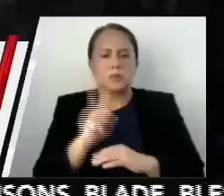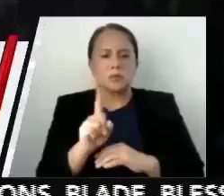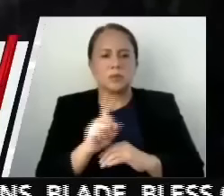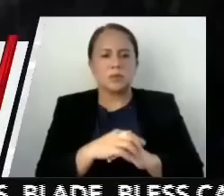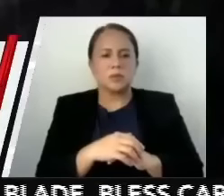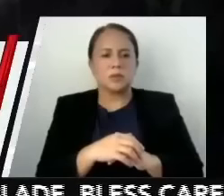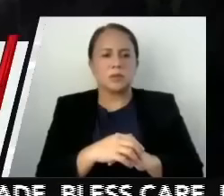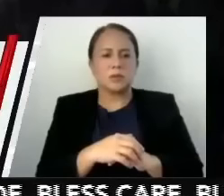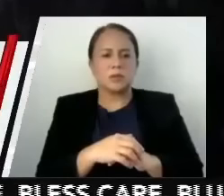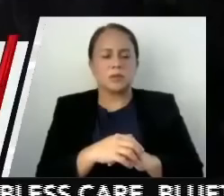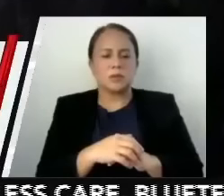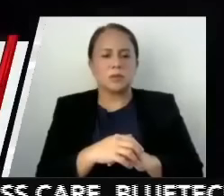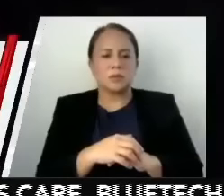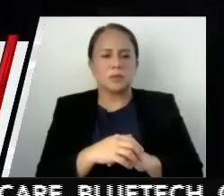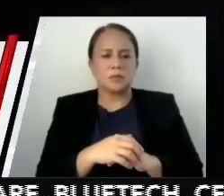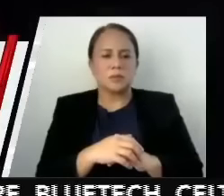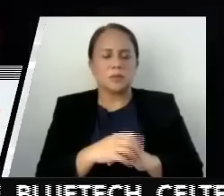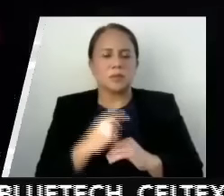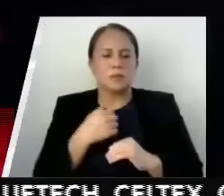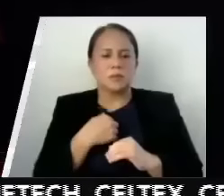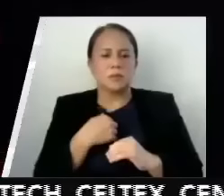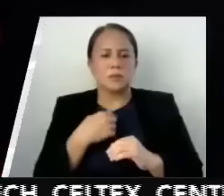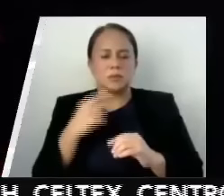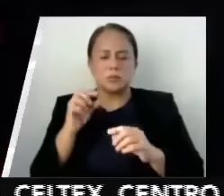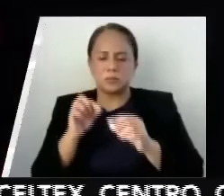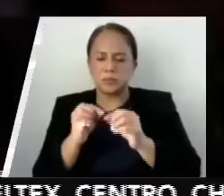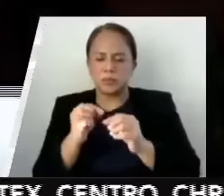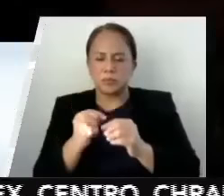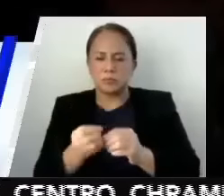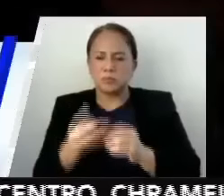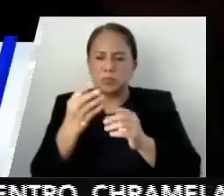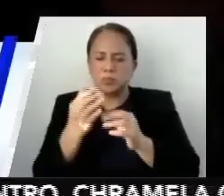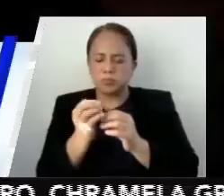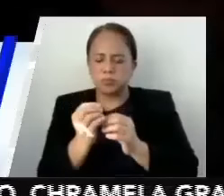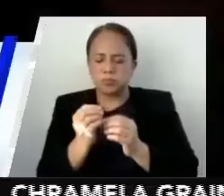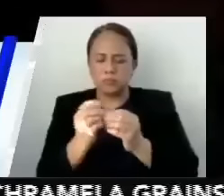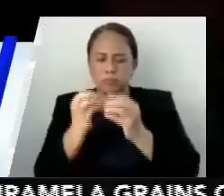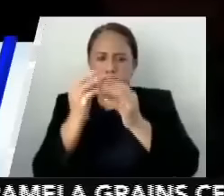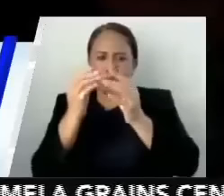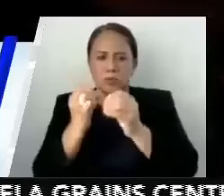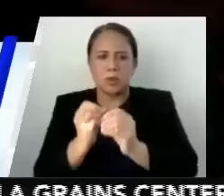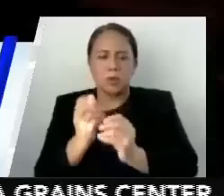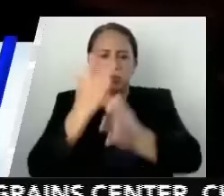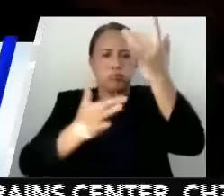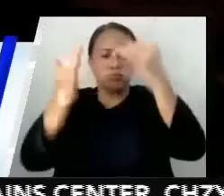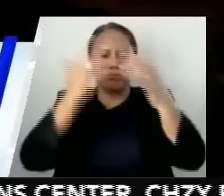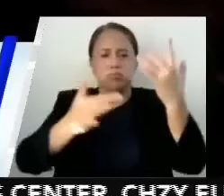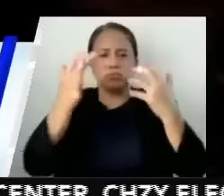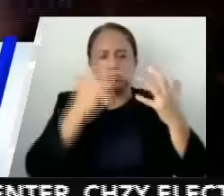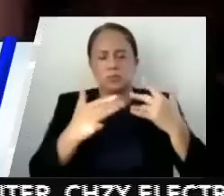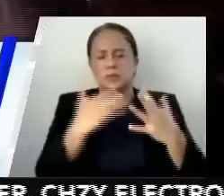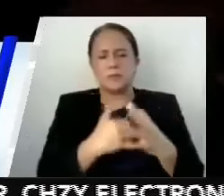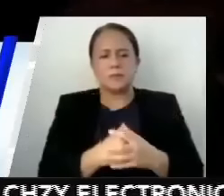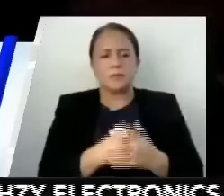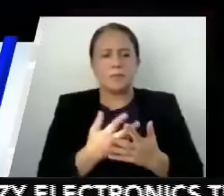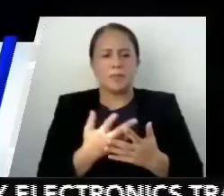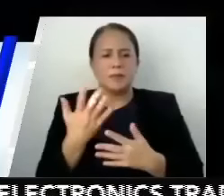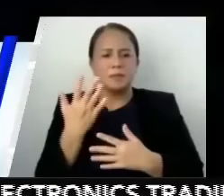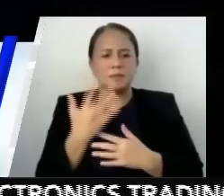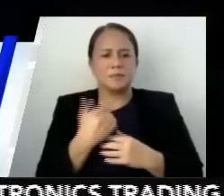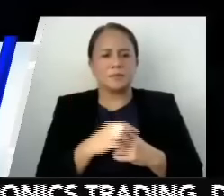wire. Siguro nag-spark, ayun, nagdire-diretso, nagliyab. Agad na lumaki ang sunog dahil sa lakas ng